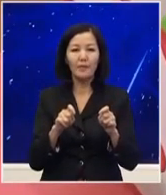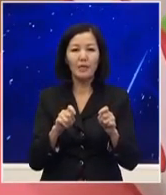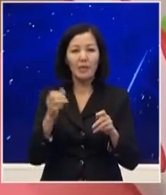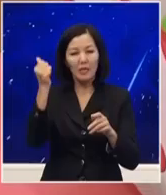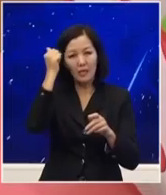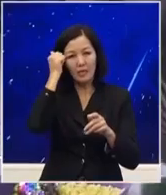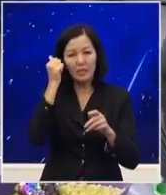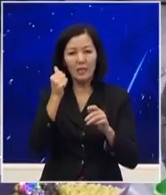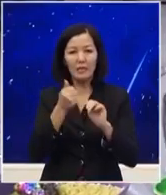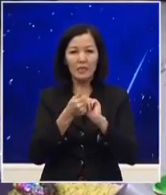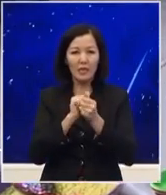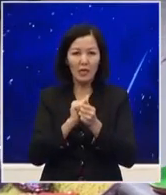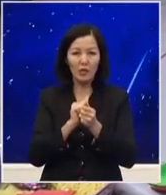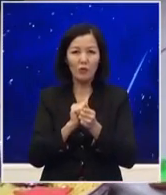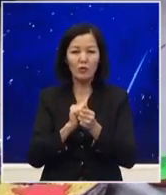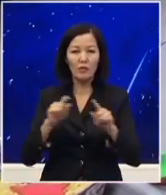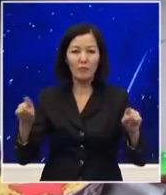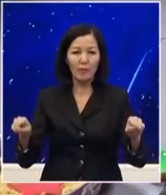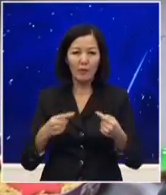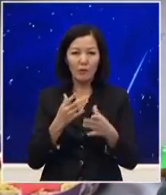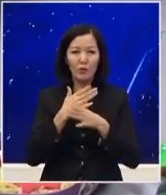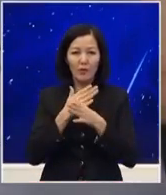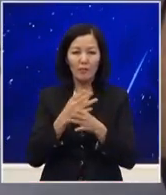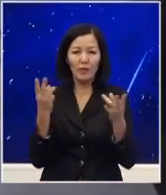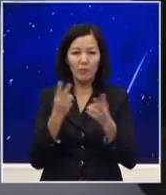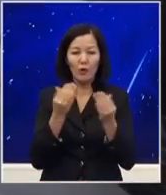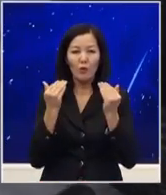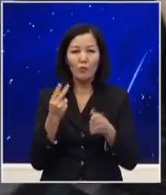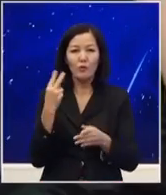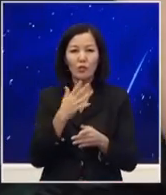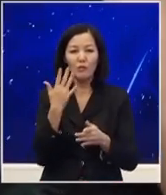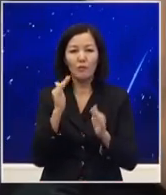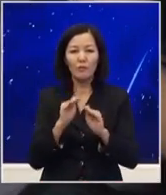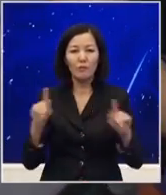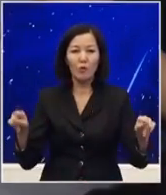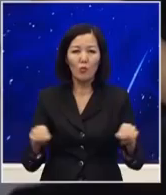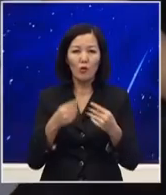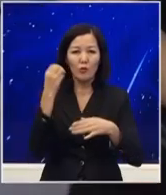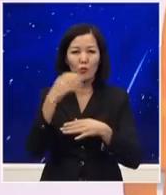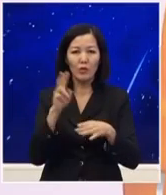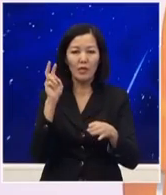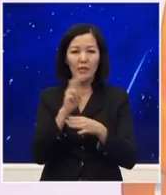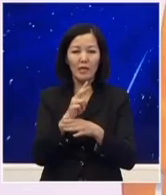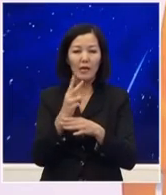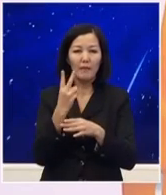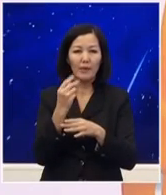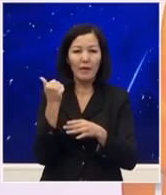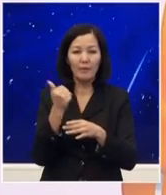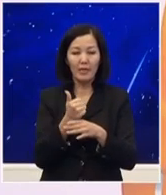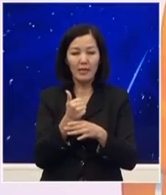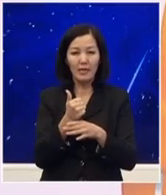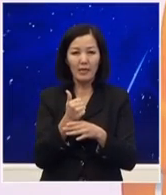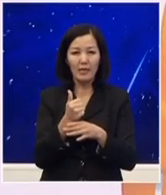сақтау қабілеті мен ортаға бейімделуіне ықпал етуі тиіс. Бүгінде 25 бала оңалту орталығына аптасына 2 мәрте келеді.